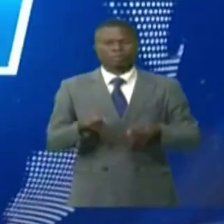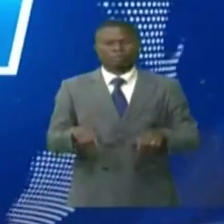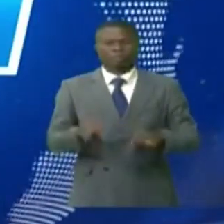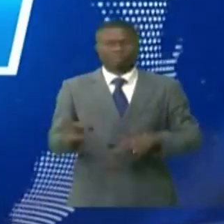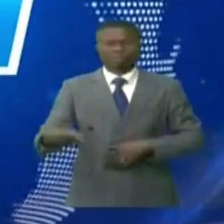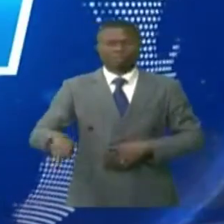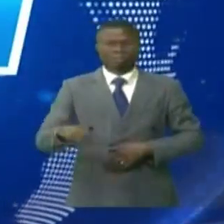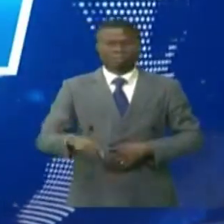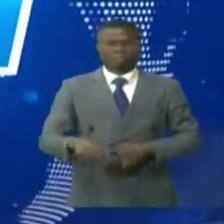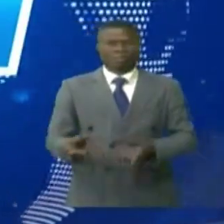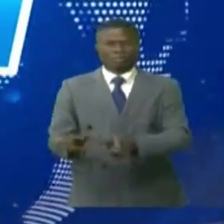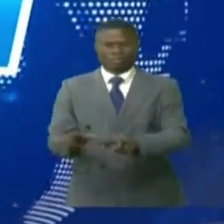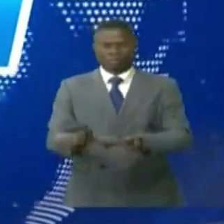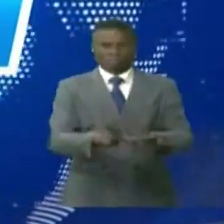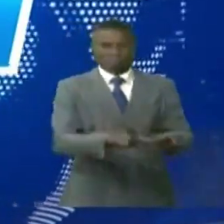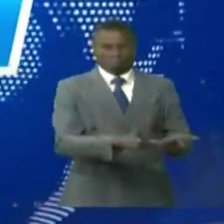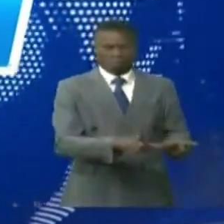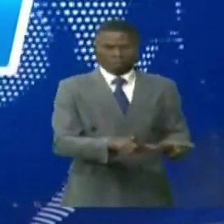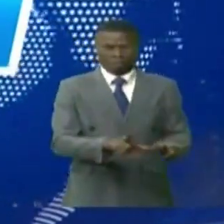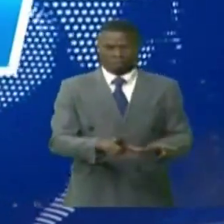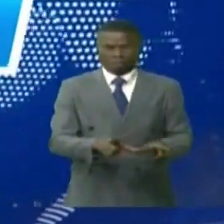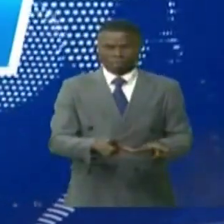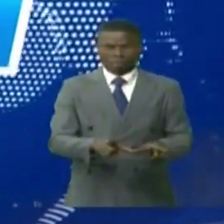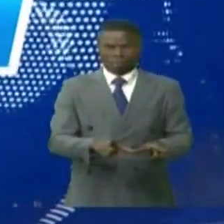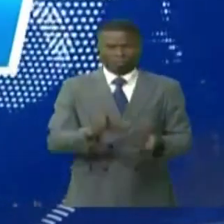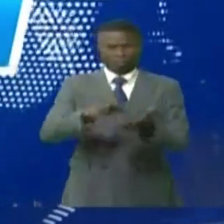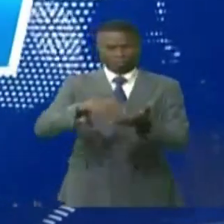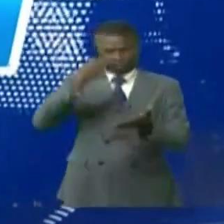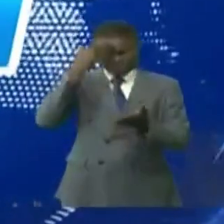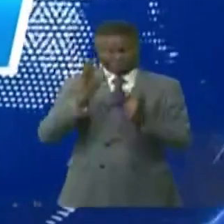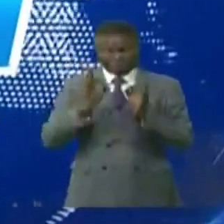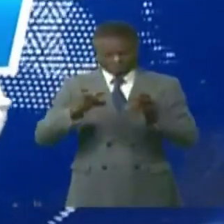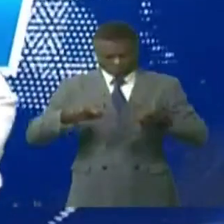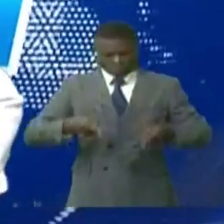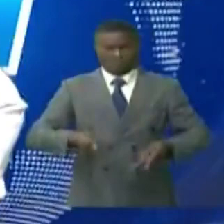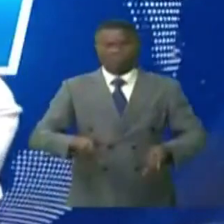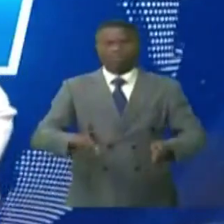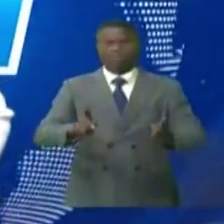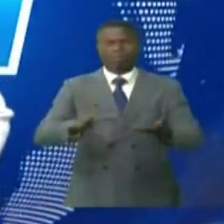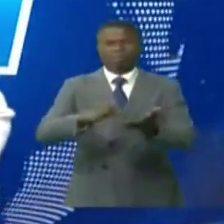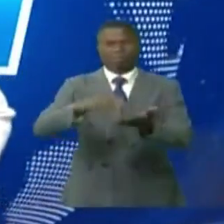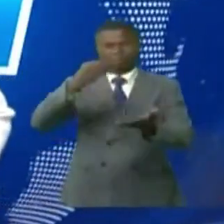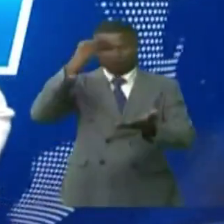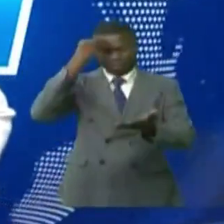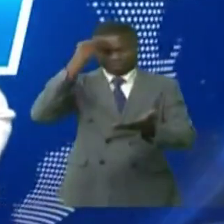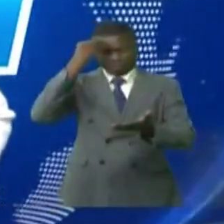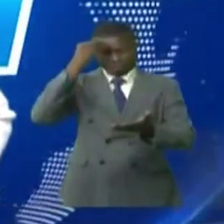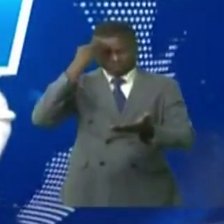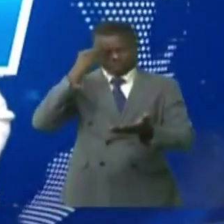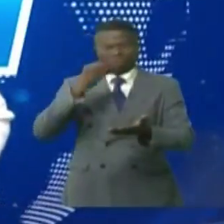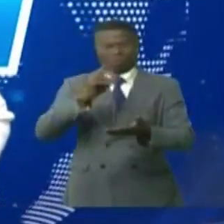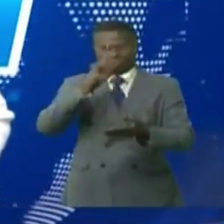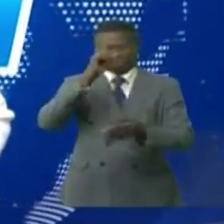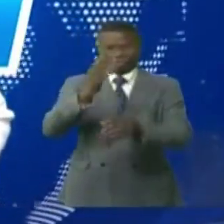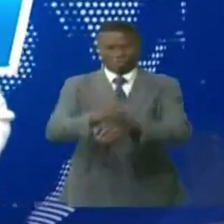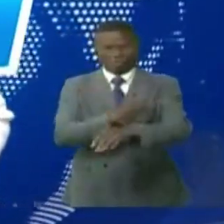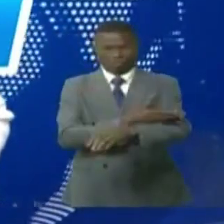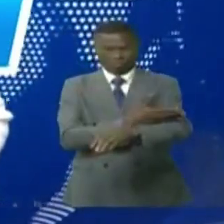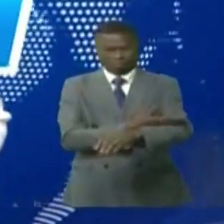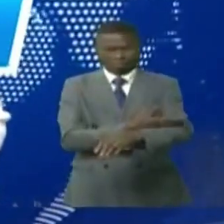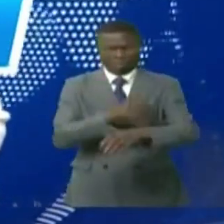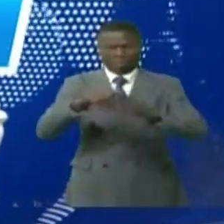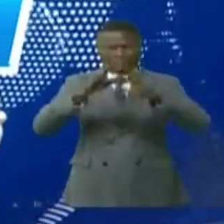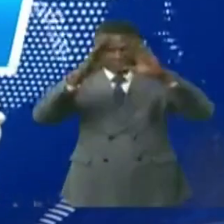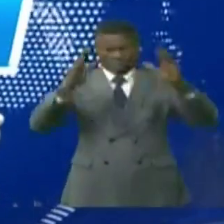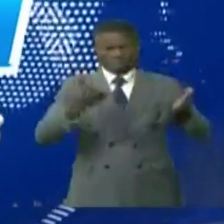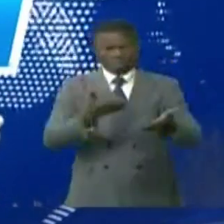Présent dans la province du Lualaba où de nouvelles conditions d'apprentissage qui vont permettre aux élèves d'aiguiser leurs connaissances. Il y a peu, l'ancien